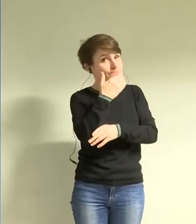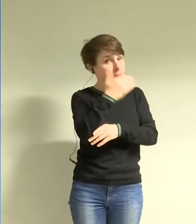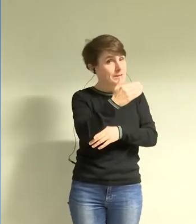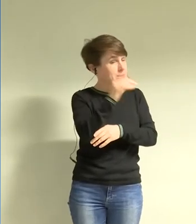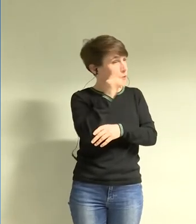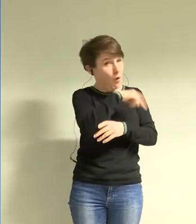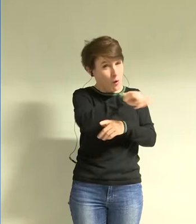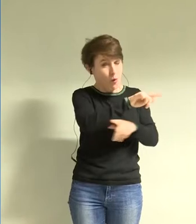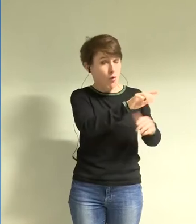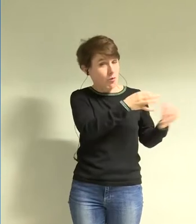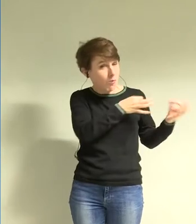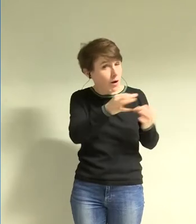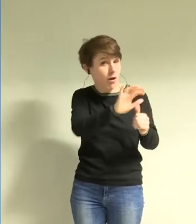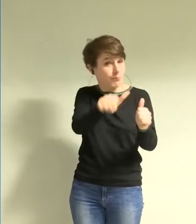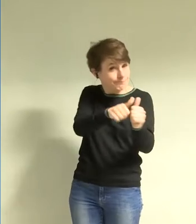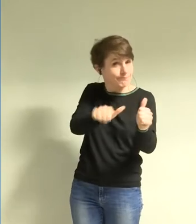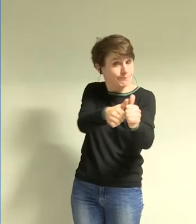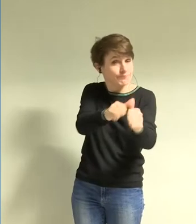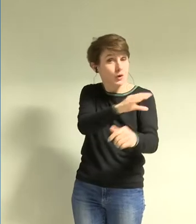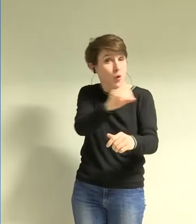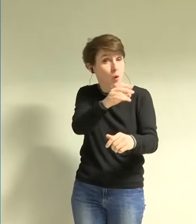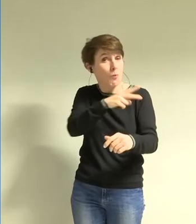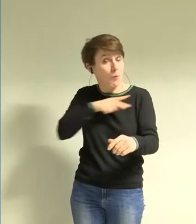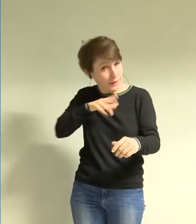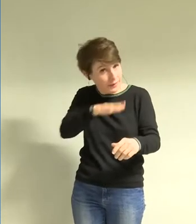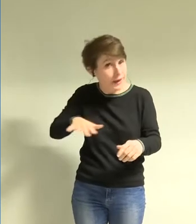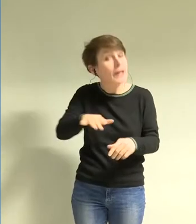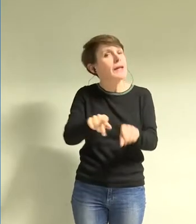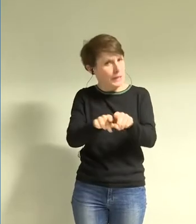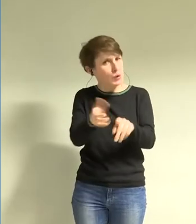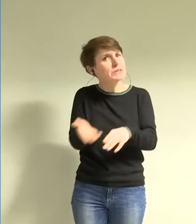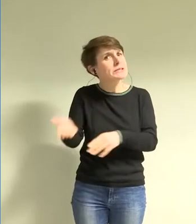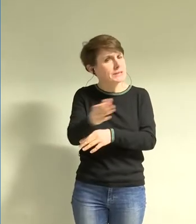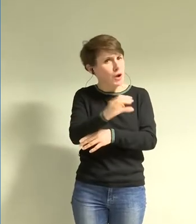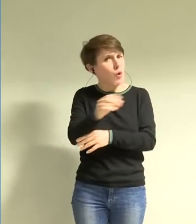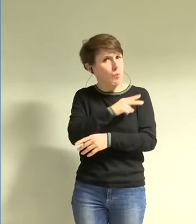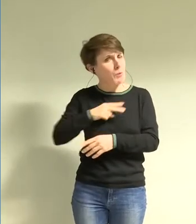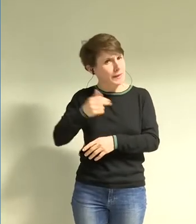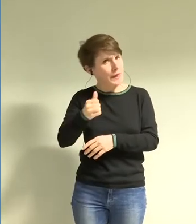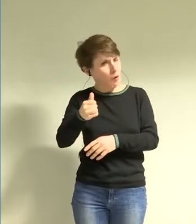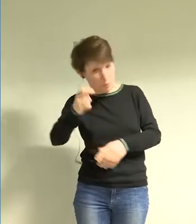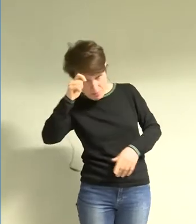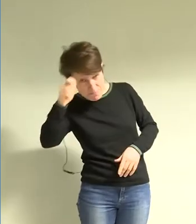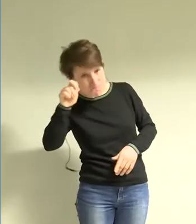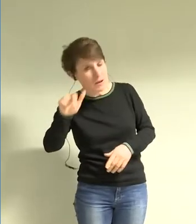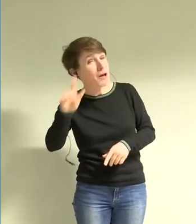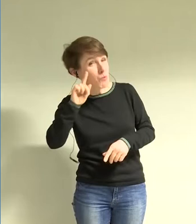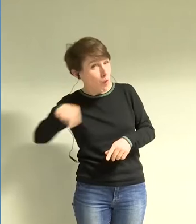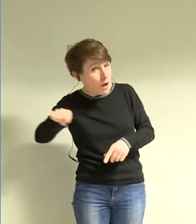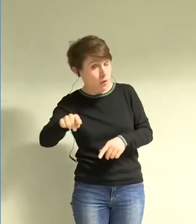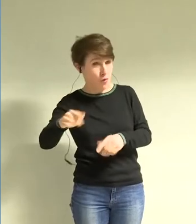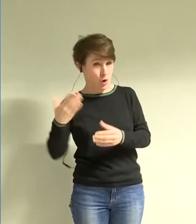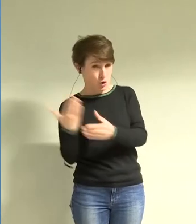propriétaires copropriétaires qui eux aussi il faut saluer parce qu'ils se sont emparés de ce dispositif ils ont suivi des dossiers des fois